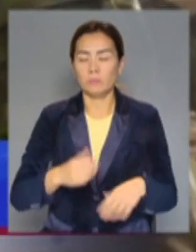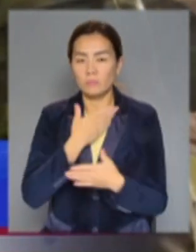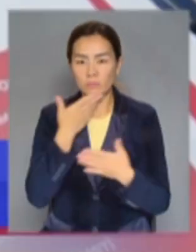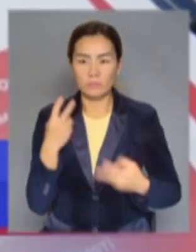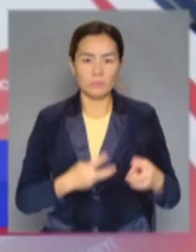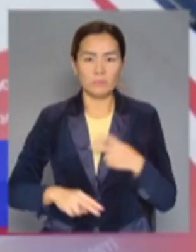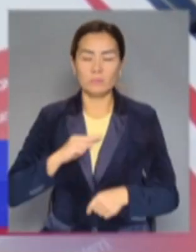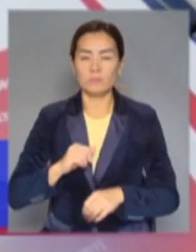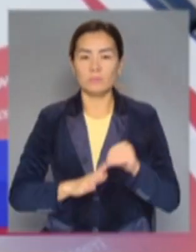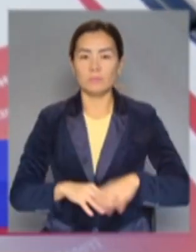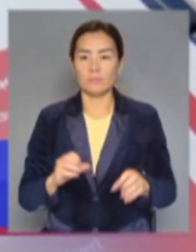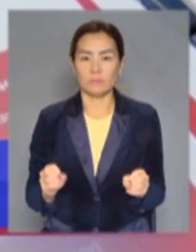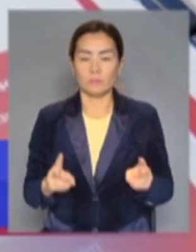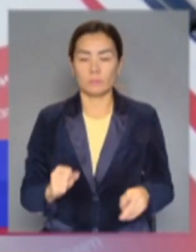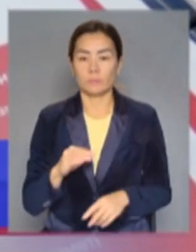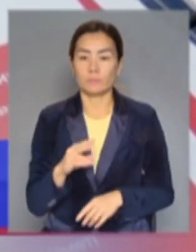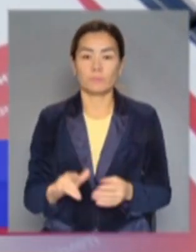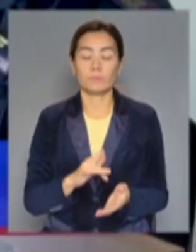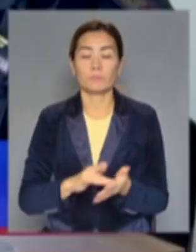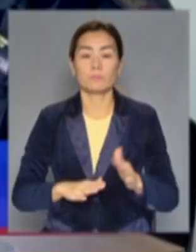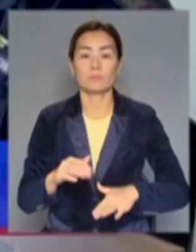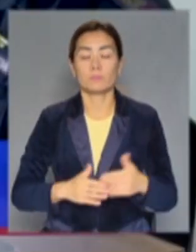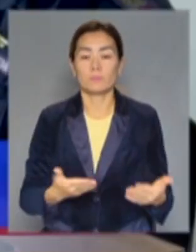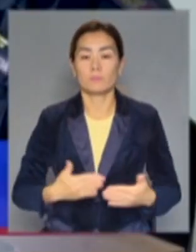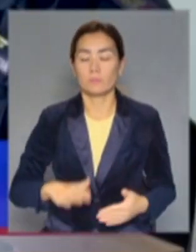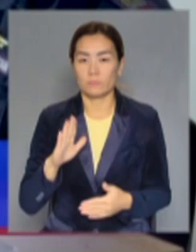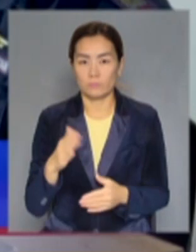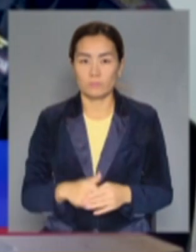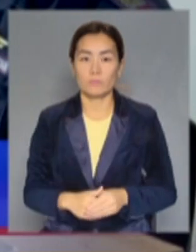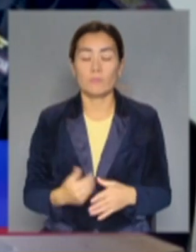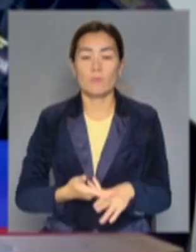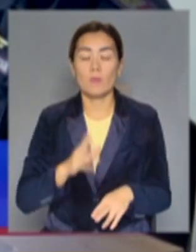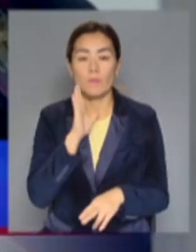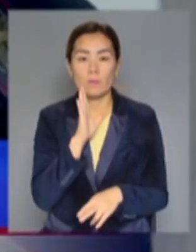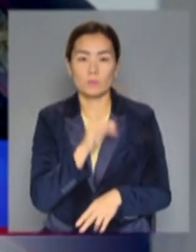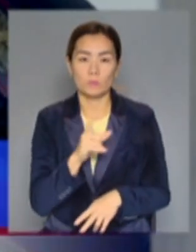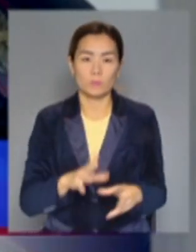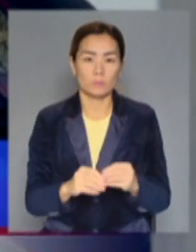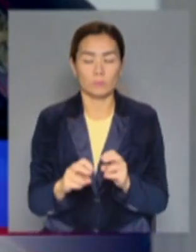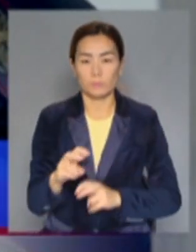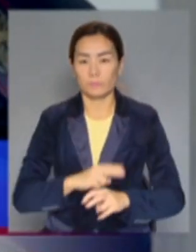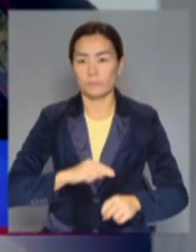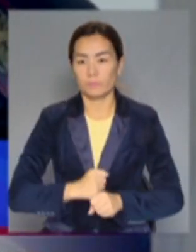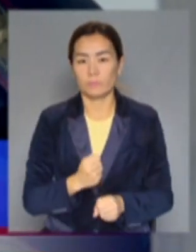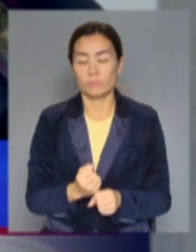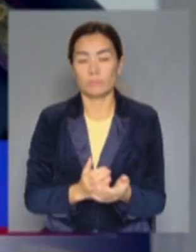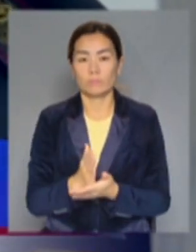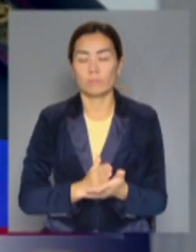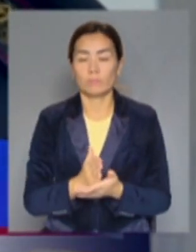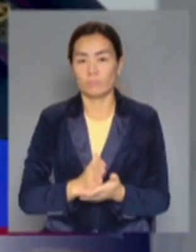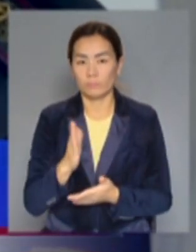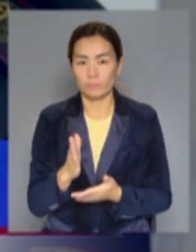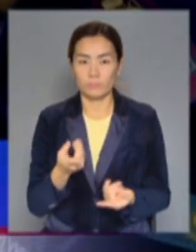қарастырылмаған. Іздестіру жұмыстарын жүргізу үшін Атырау қаласынан мамандар да шақыртады. Сондықтан суға кеткен адамды іздестіру жұмыстары ұзаққа